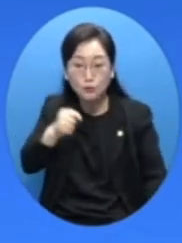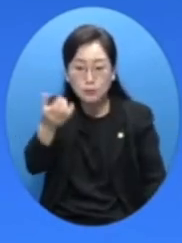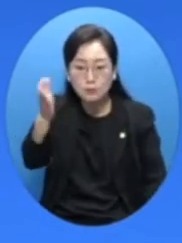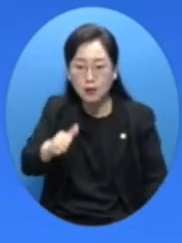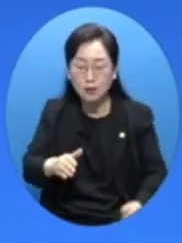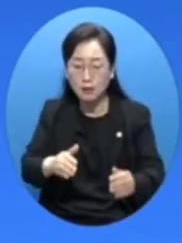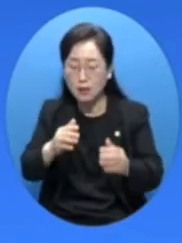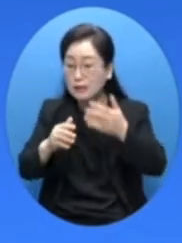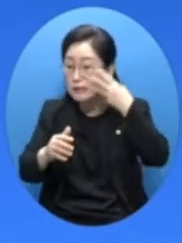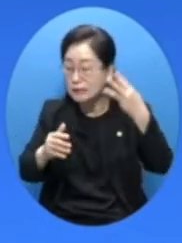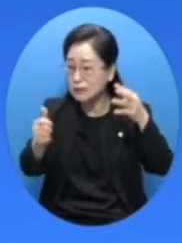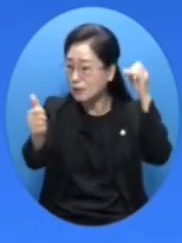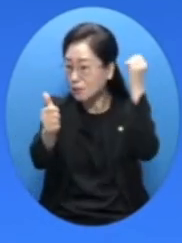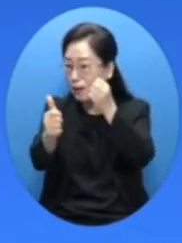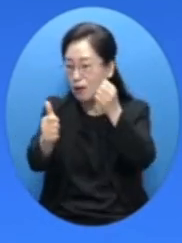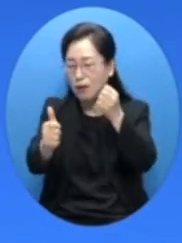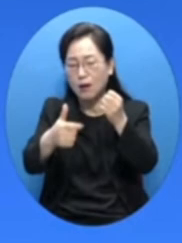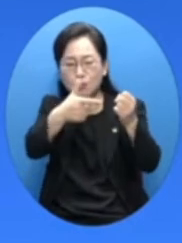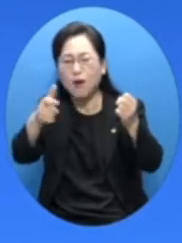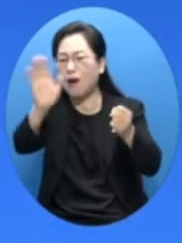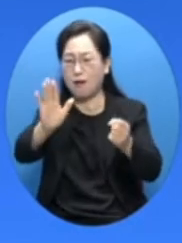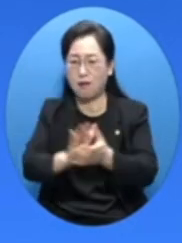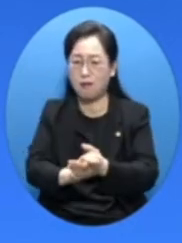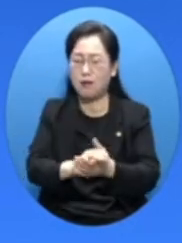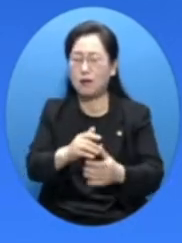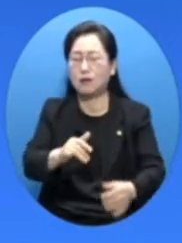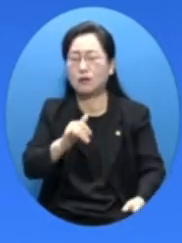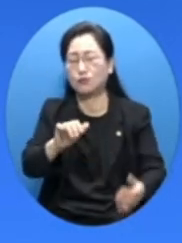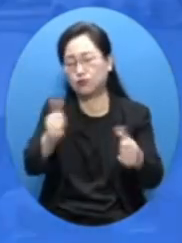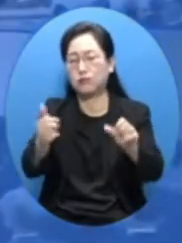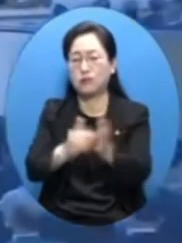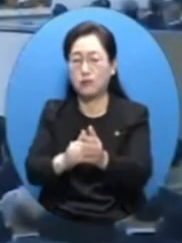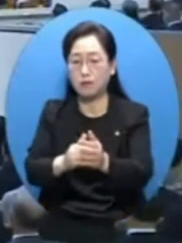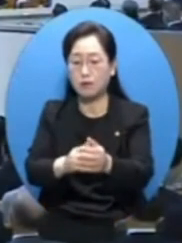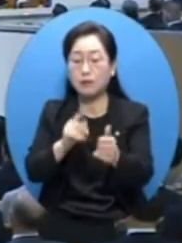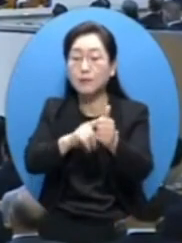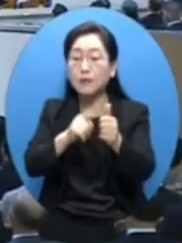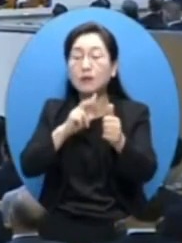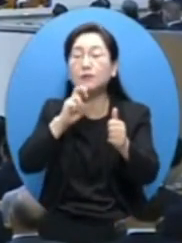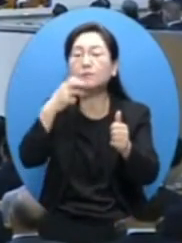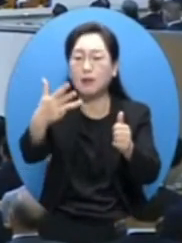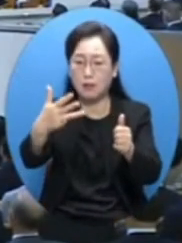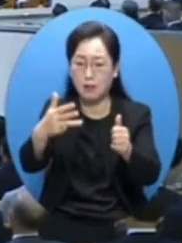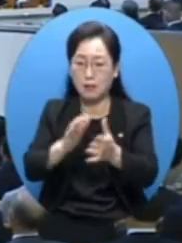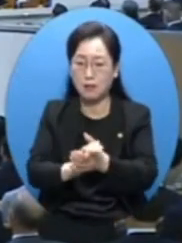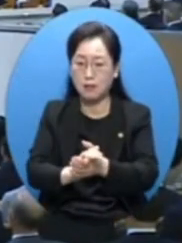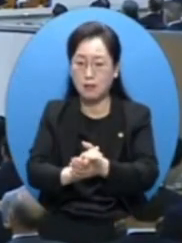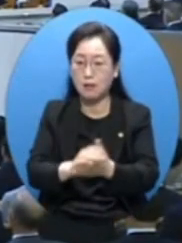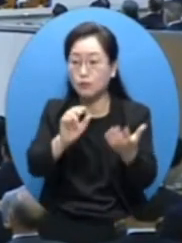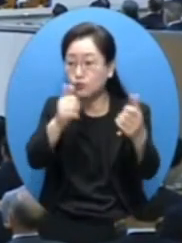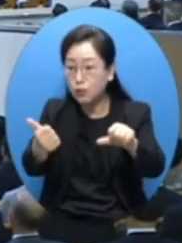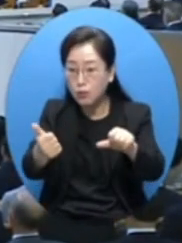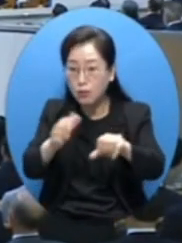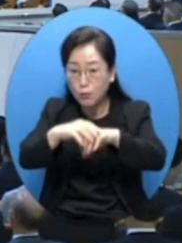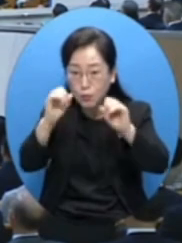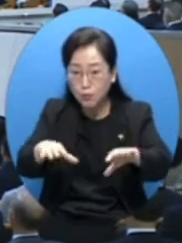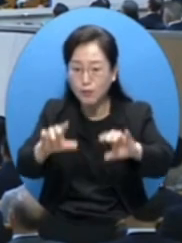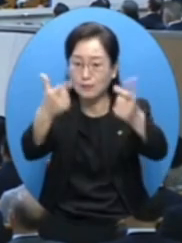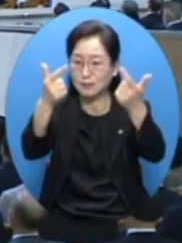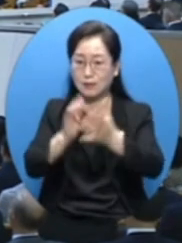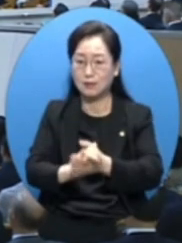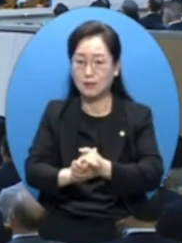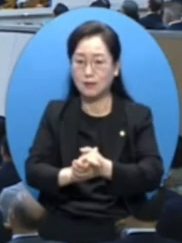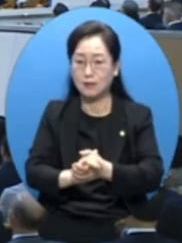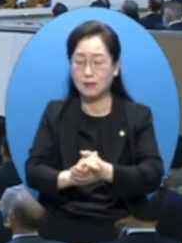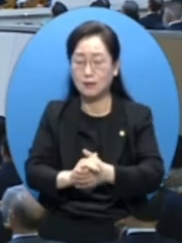죽었습니다. 리더였던 짐 엘리엇의 나이가 28세입니다. 그러나 그들의 죽음은 결코 험한 것이 아니었습니다.